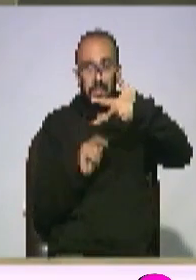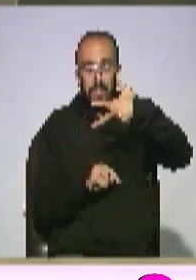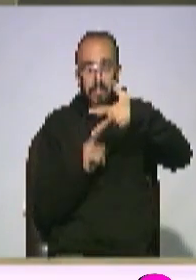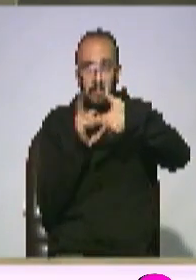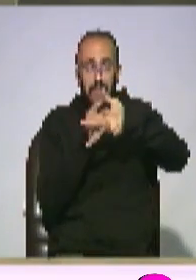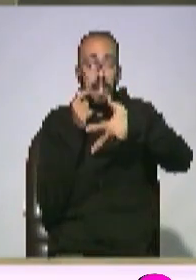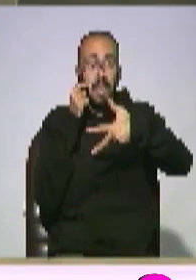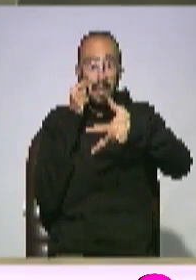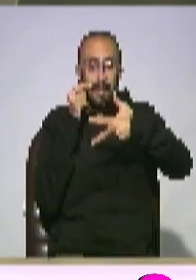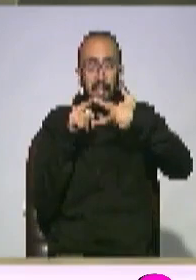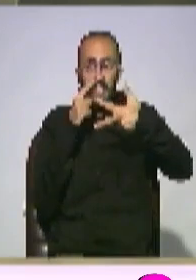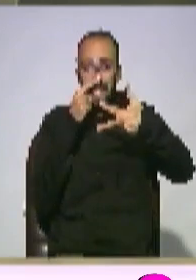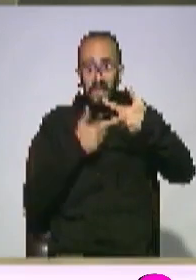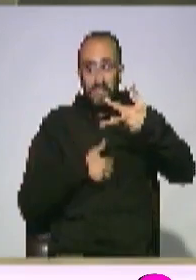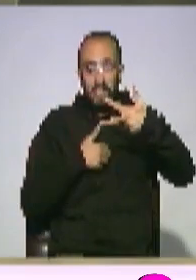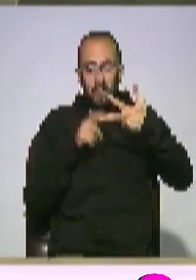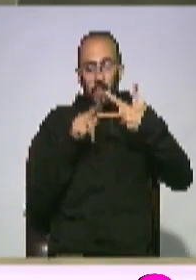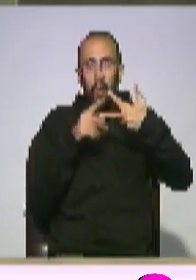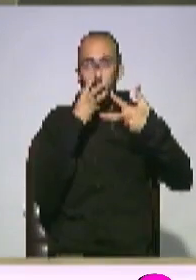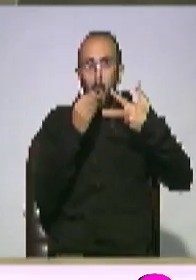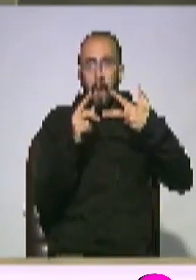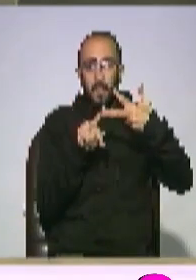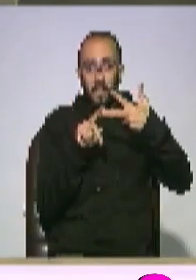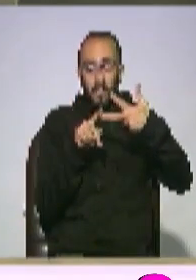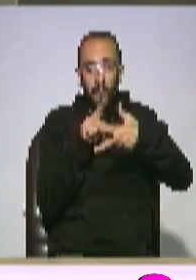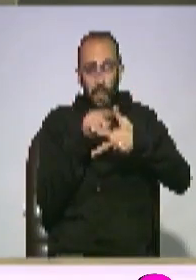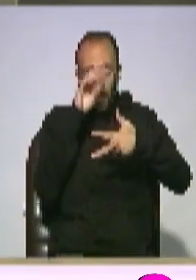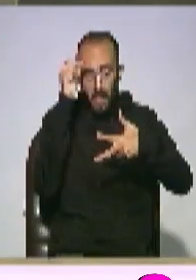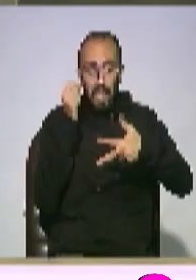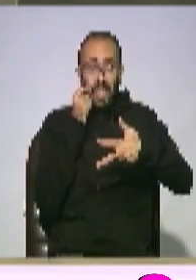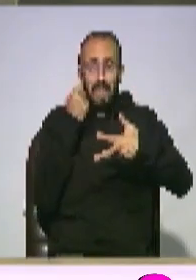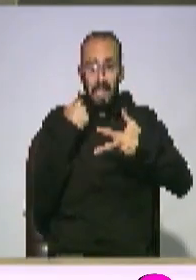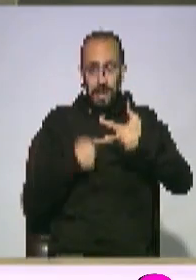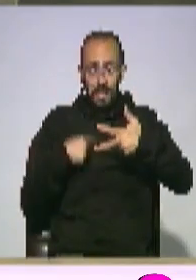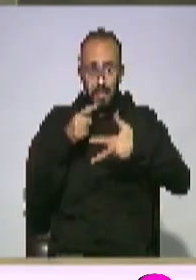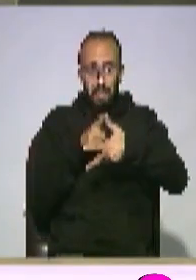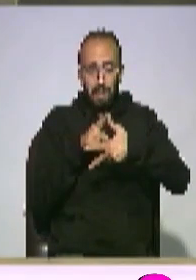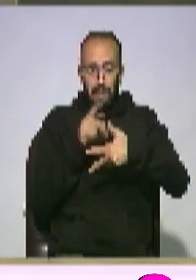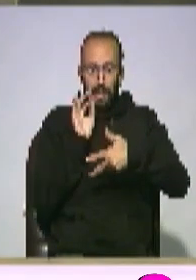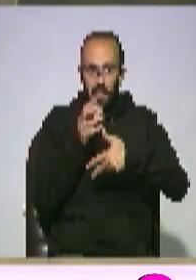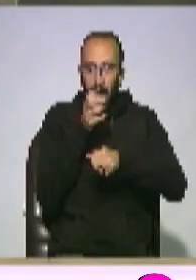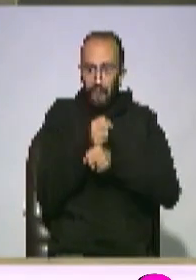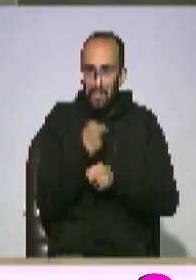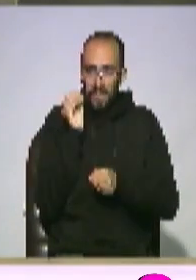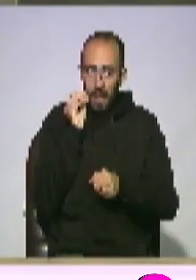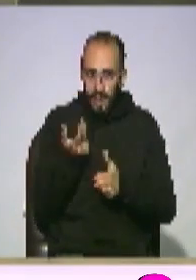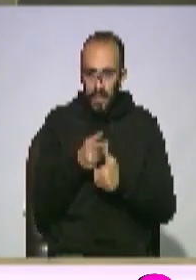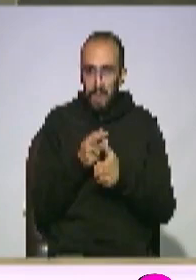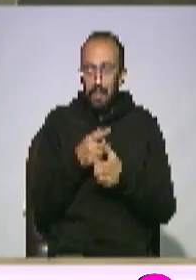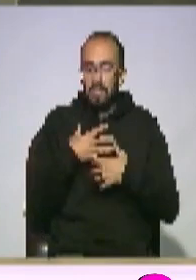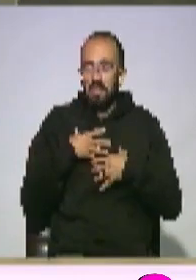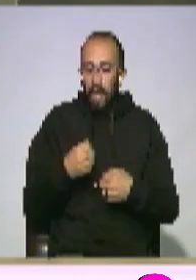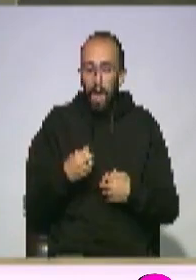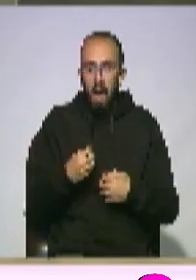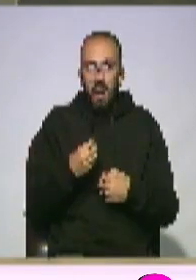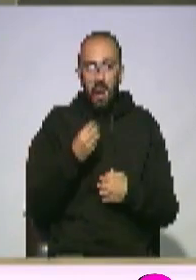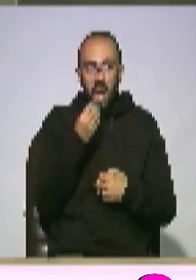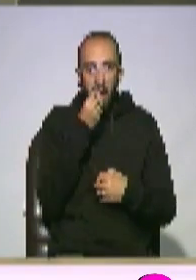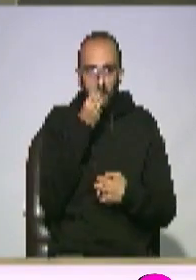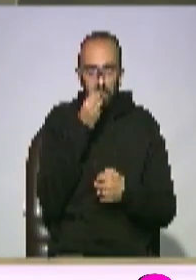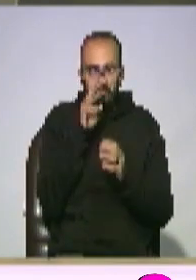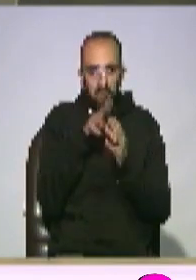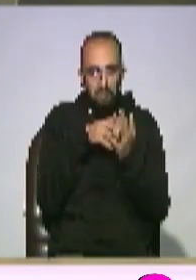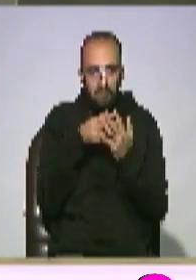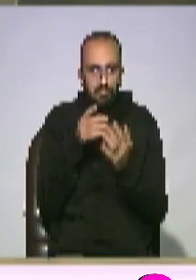جسم ونفس وروح. إذا كان الجسم عشان نحافظ عليه الصحة عاملة جدول